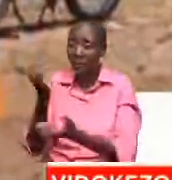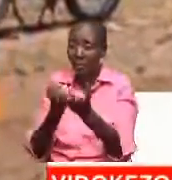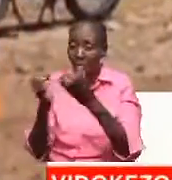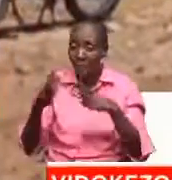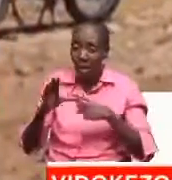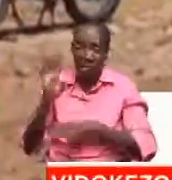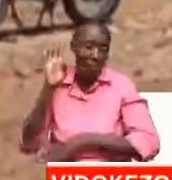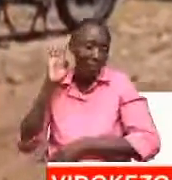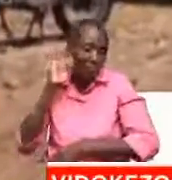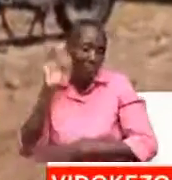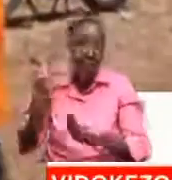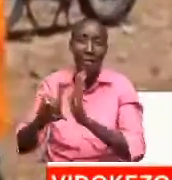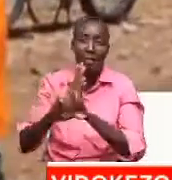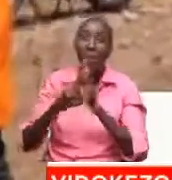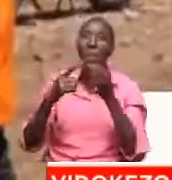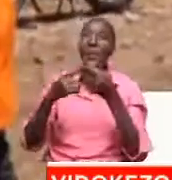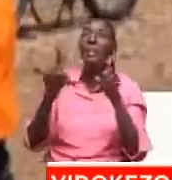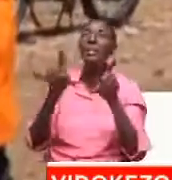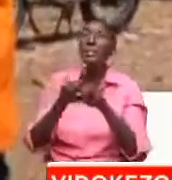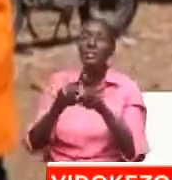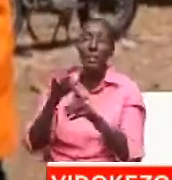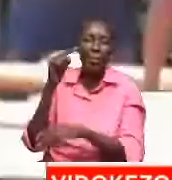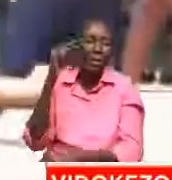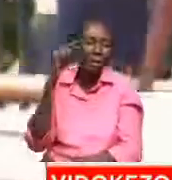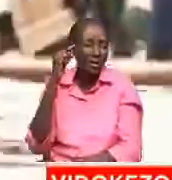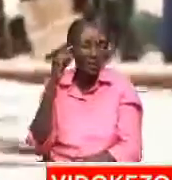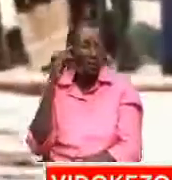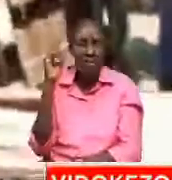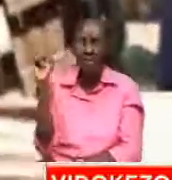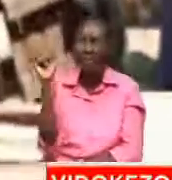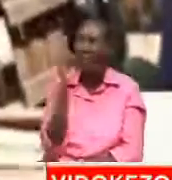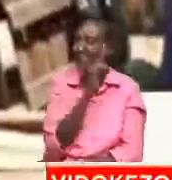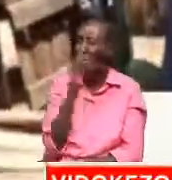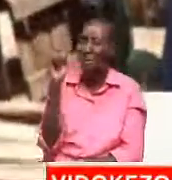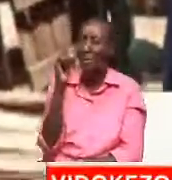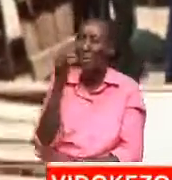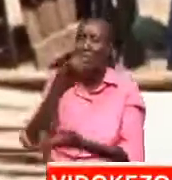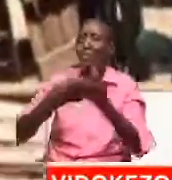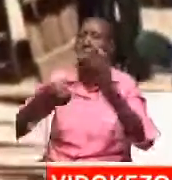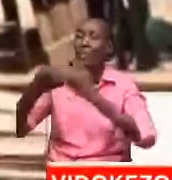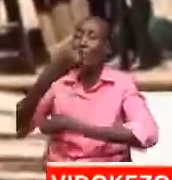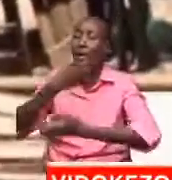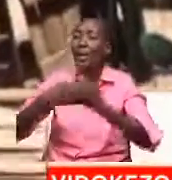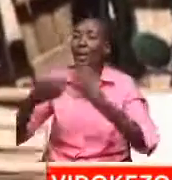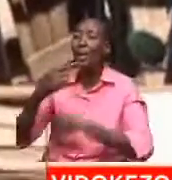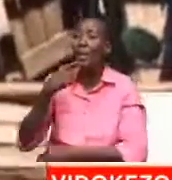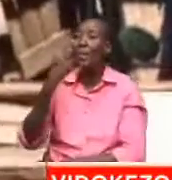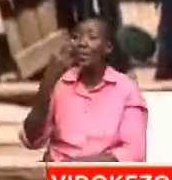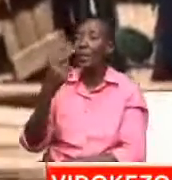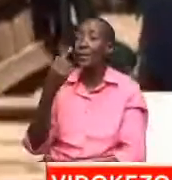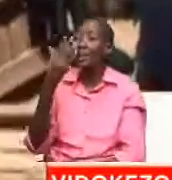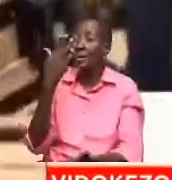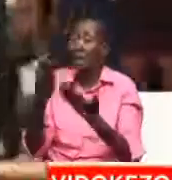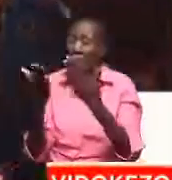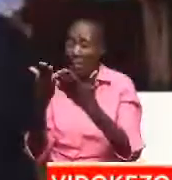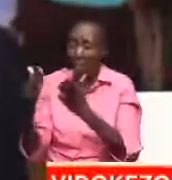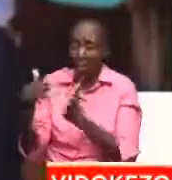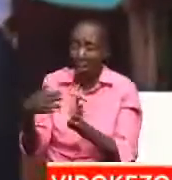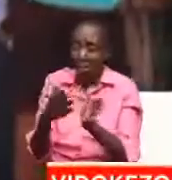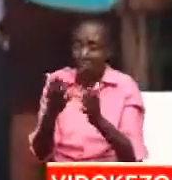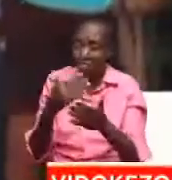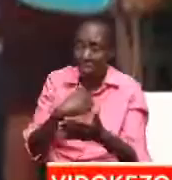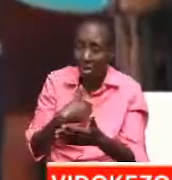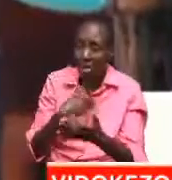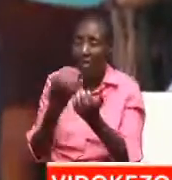kwa upande mwingine wakitafakari makali ya kutikiswa kwa uchumi wanageuza na kusema kuwa angalau wapewe ruhusa kufanya